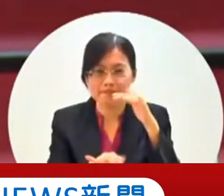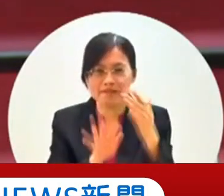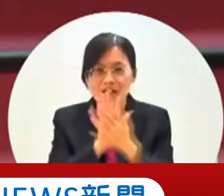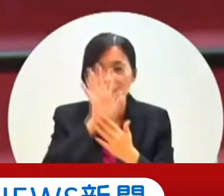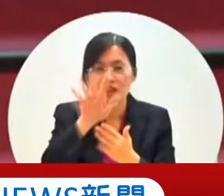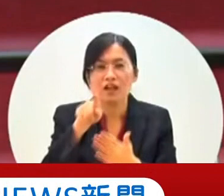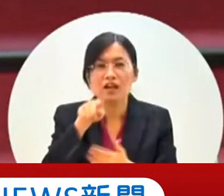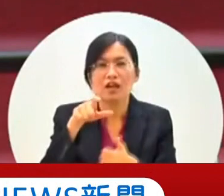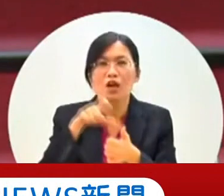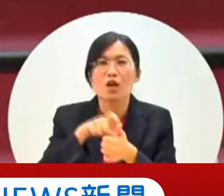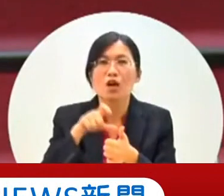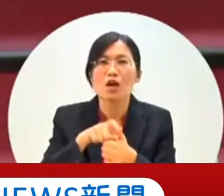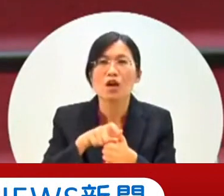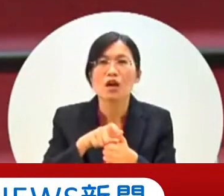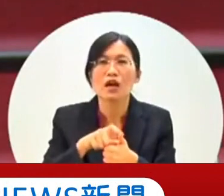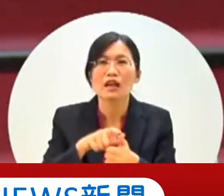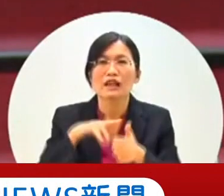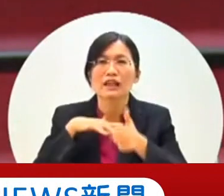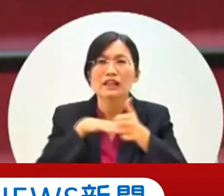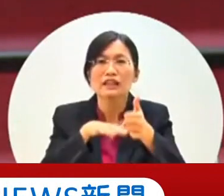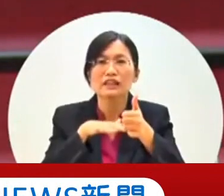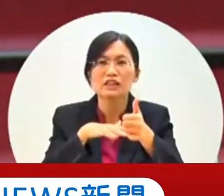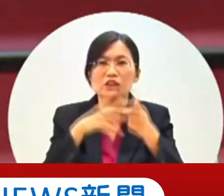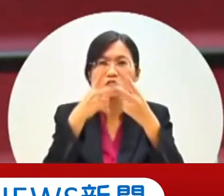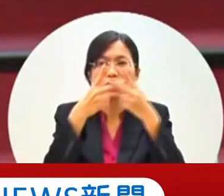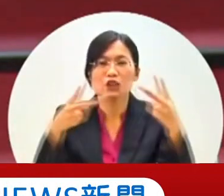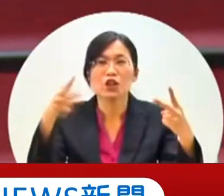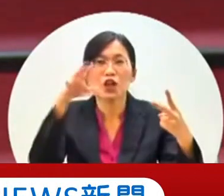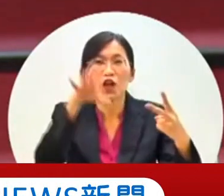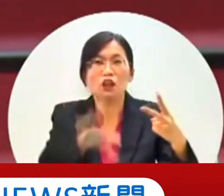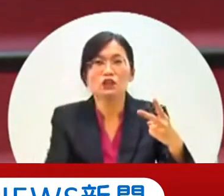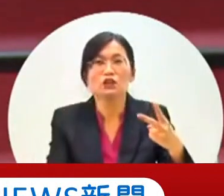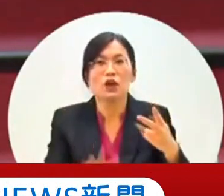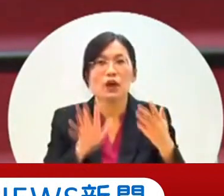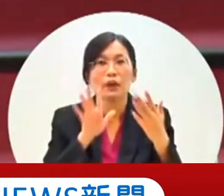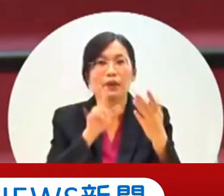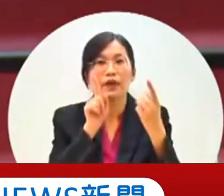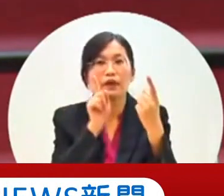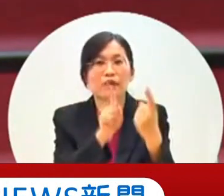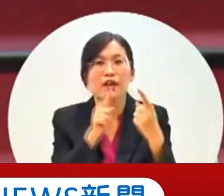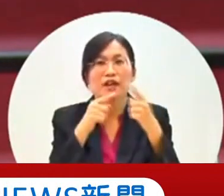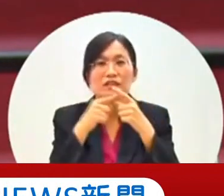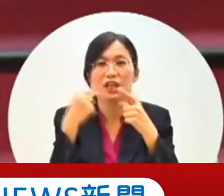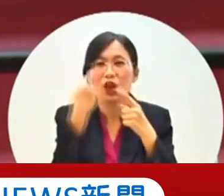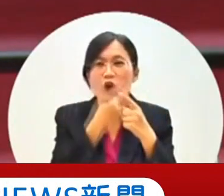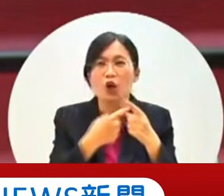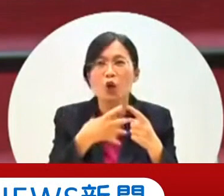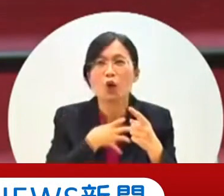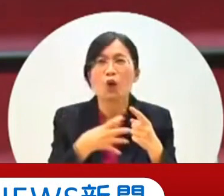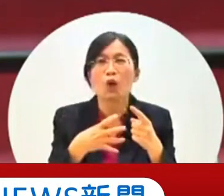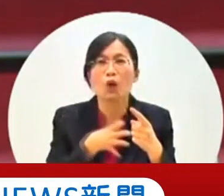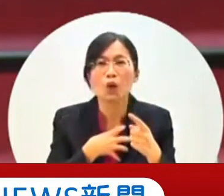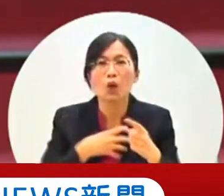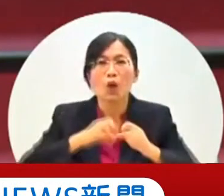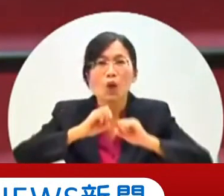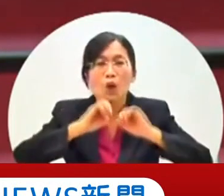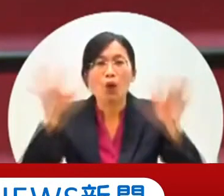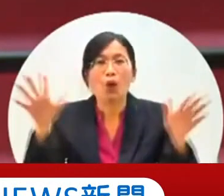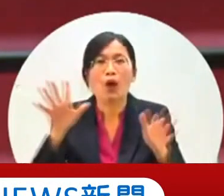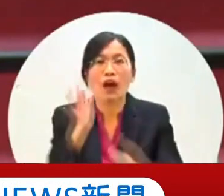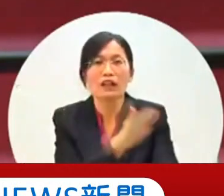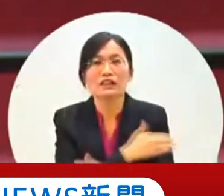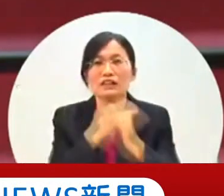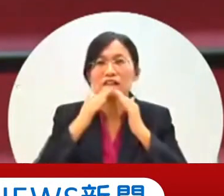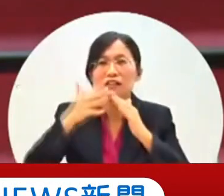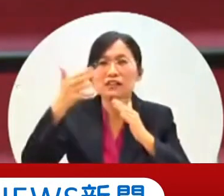叫以领袖的格局面对人口危机，呼吁陈其迈市长重视并提出解